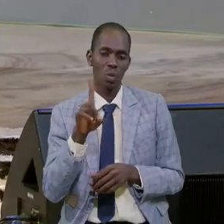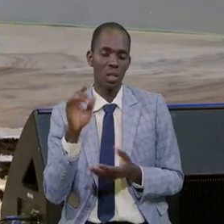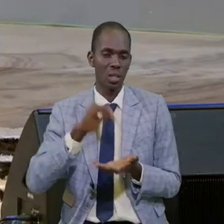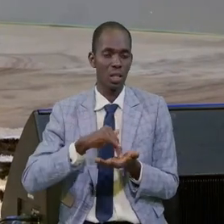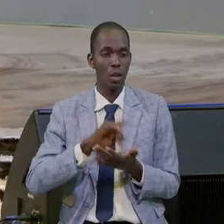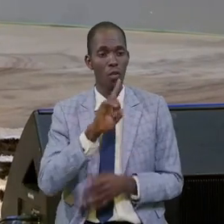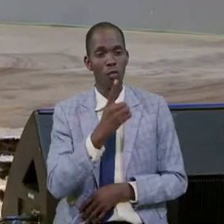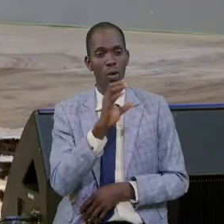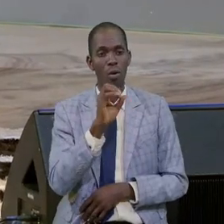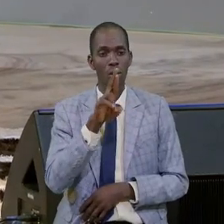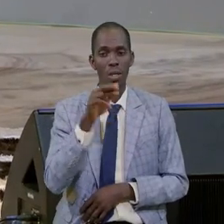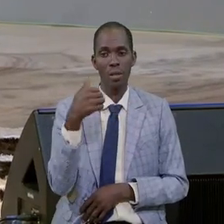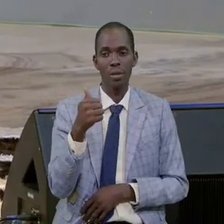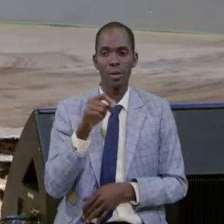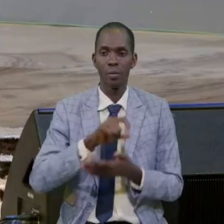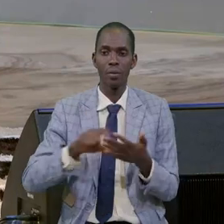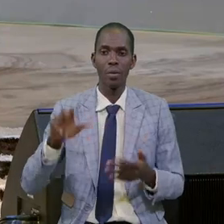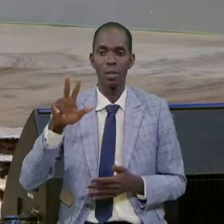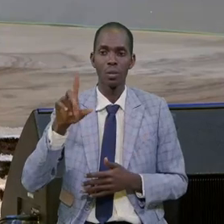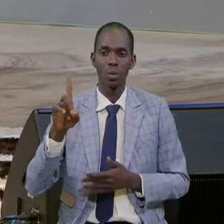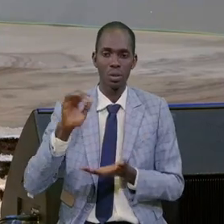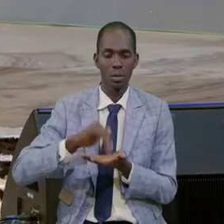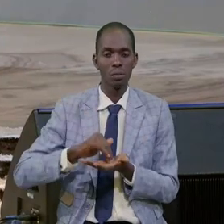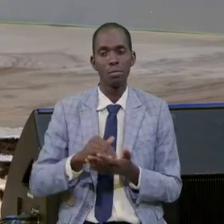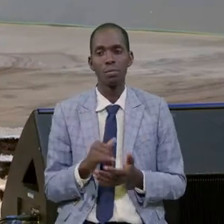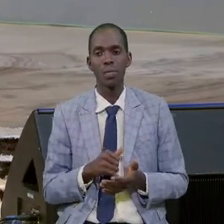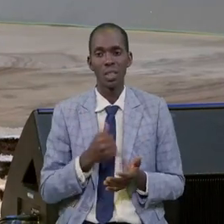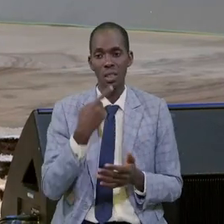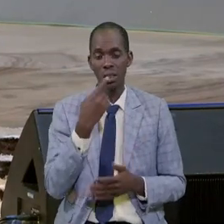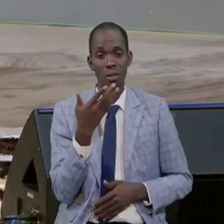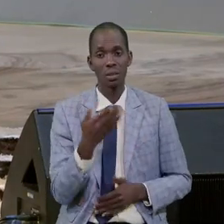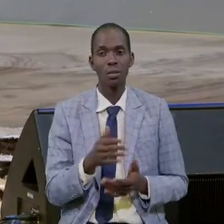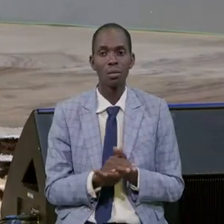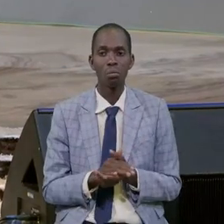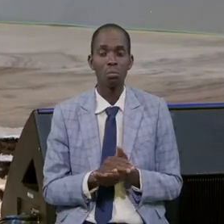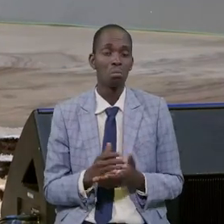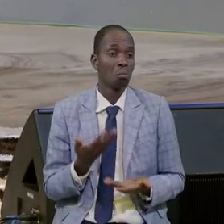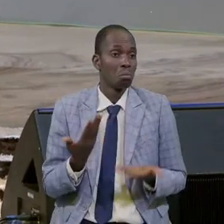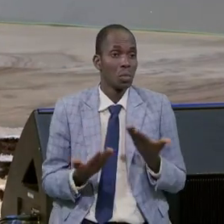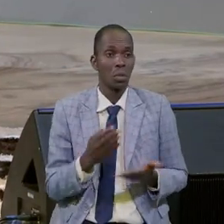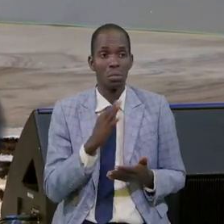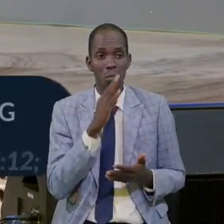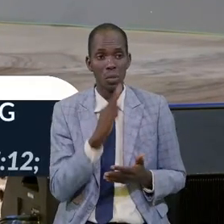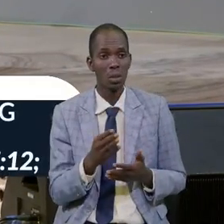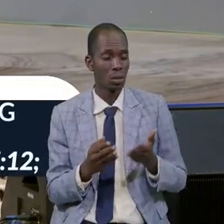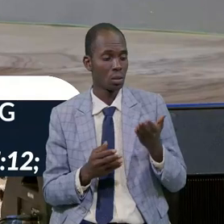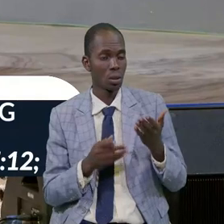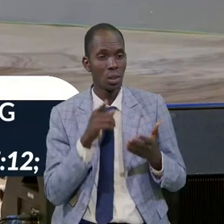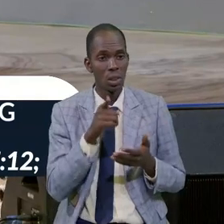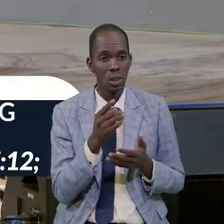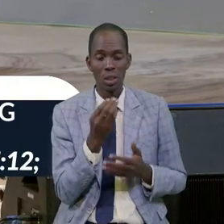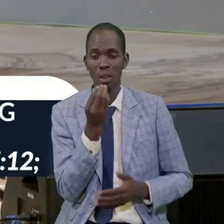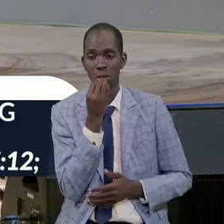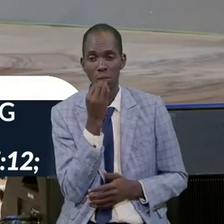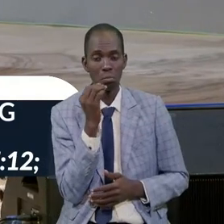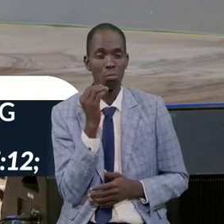31. 1 Corinthiens 17, 31, qui dit, « Soit donc que vous mangez, soit que